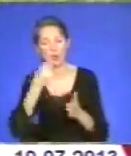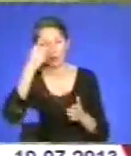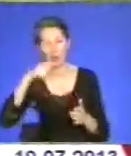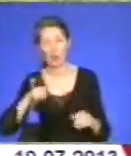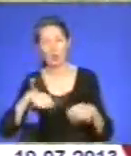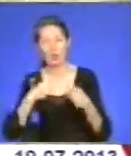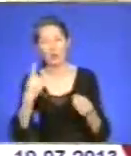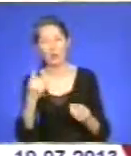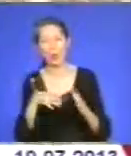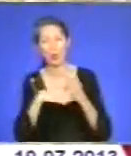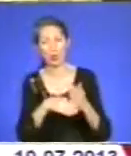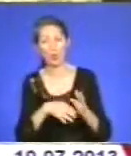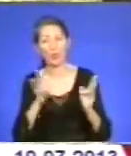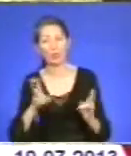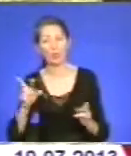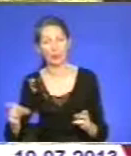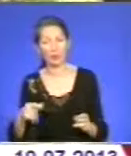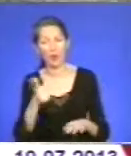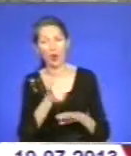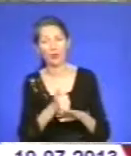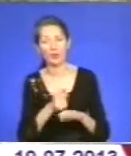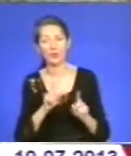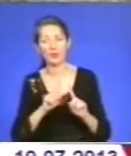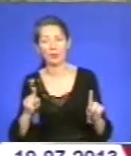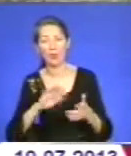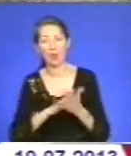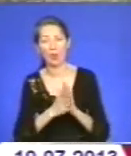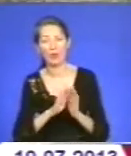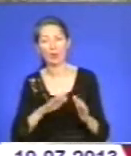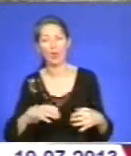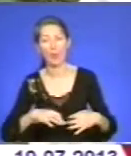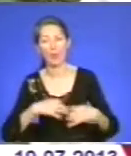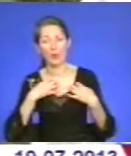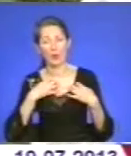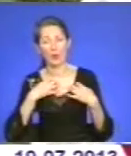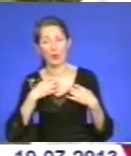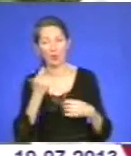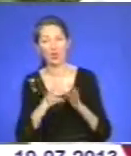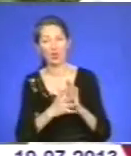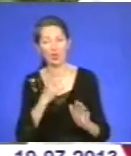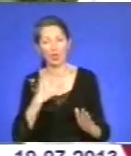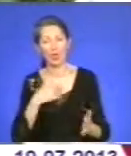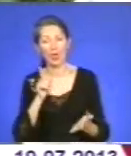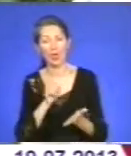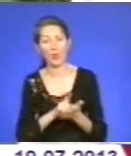першу допомогу потерпілому. Найголовніше в екстремальних умовах – не панікувати. В першу чергу ми